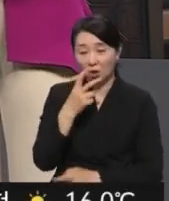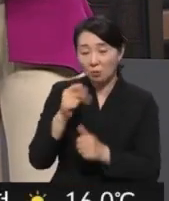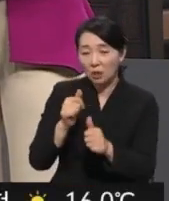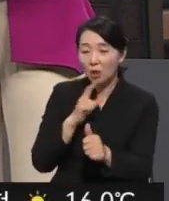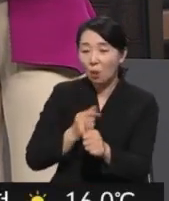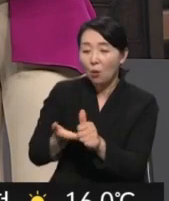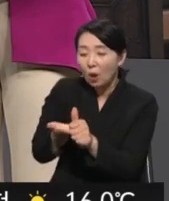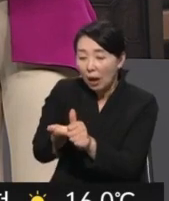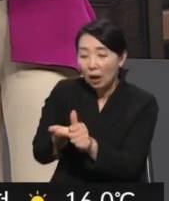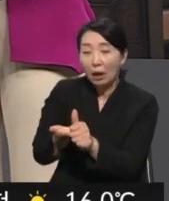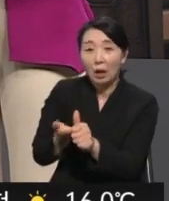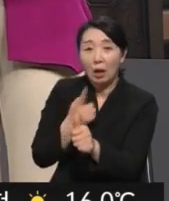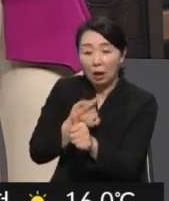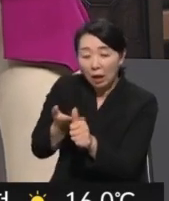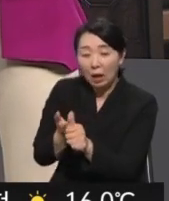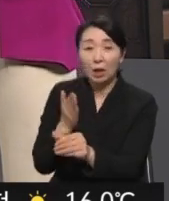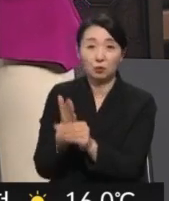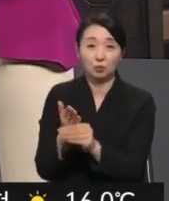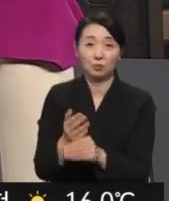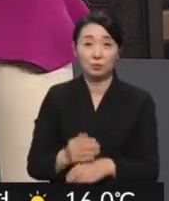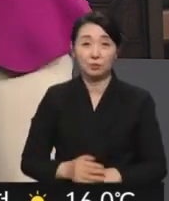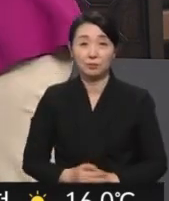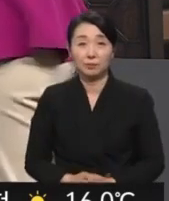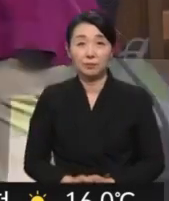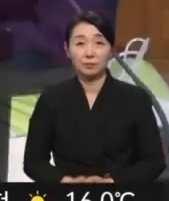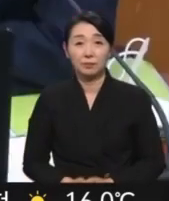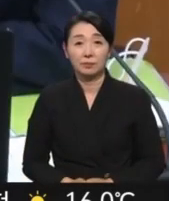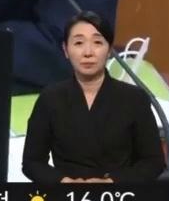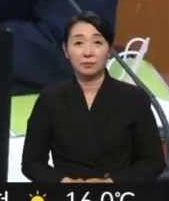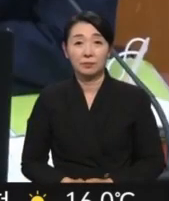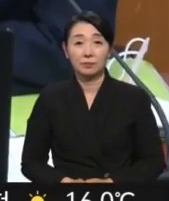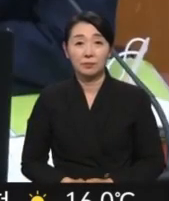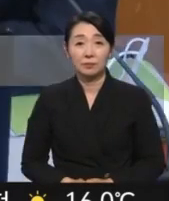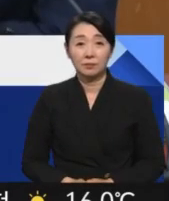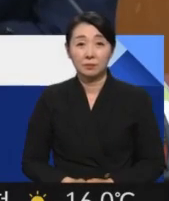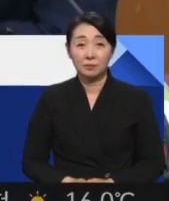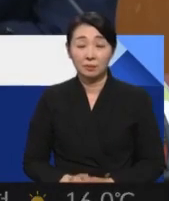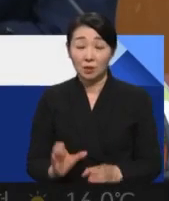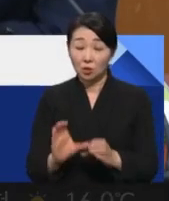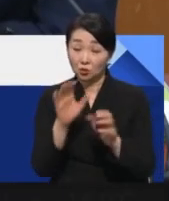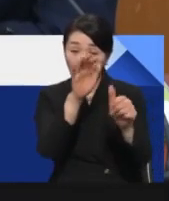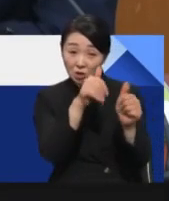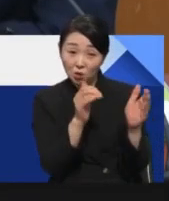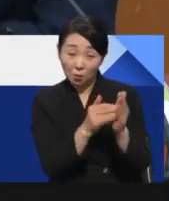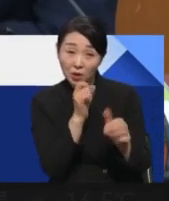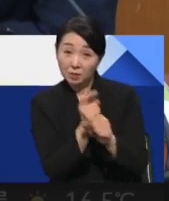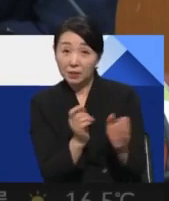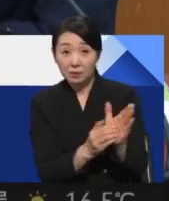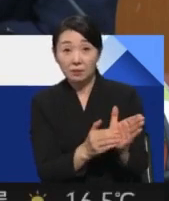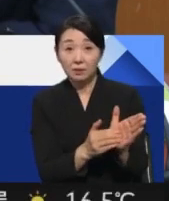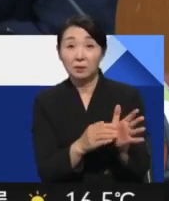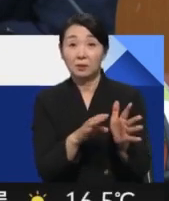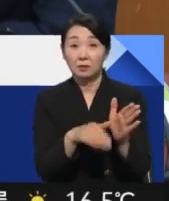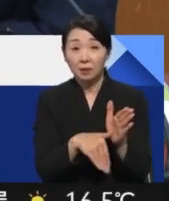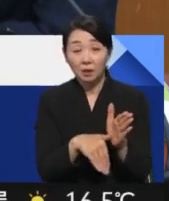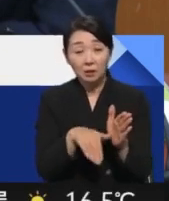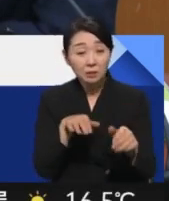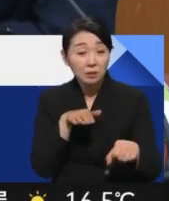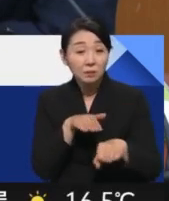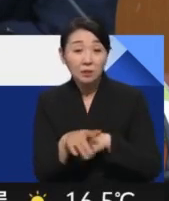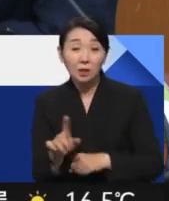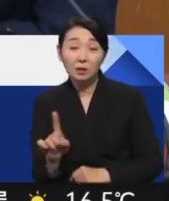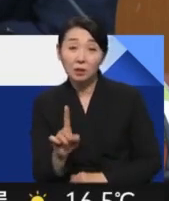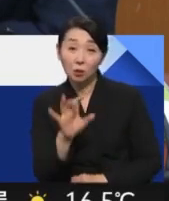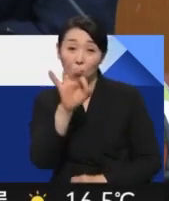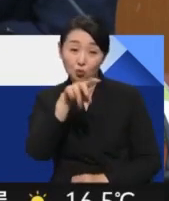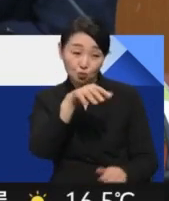있는 것 아니냐 의혹을 제기하기도 했습니다. 추가 기소가 이미 완료된 상태에서 이런 식으로